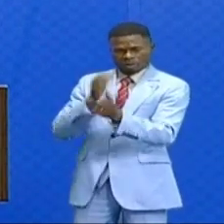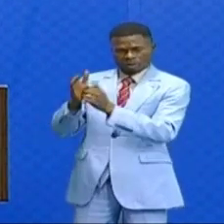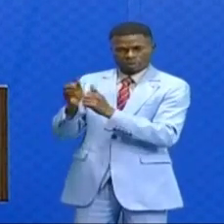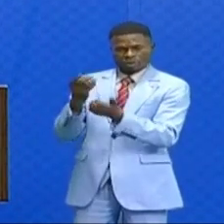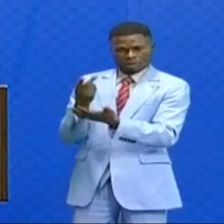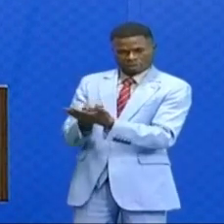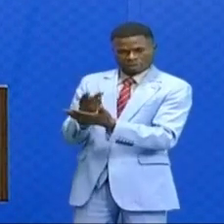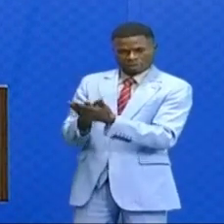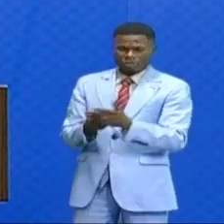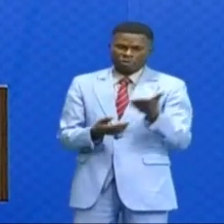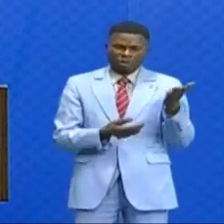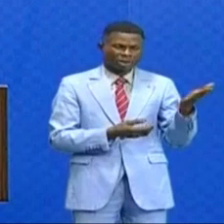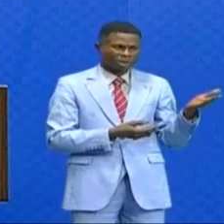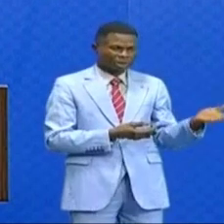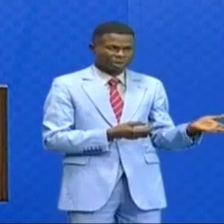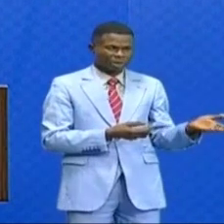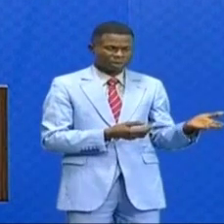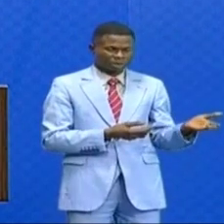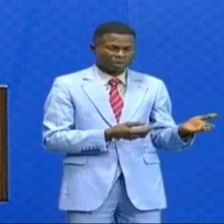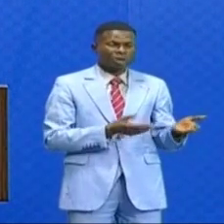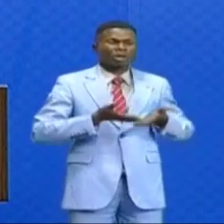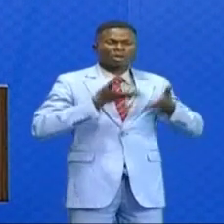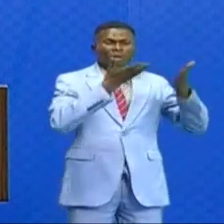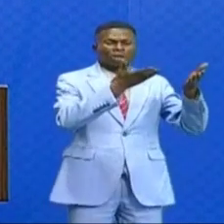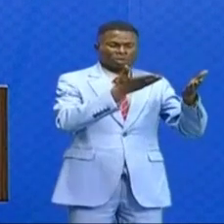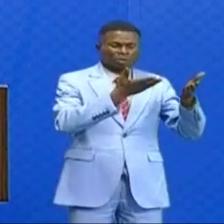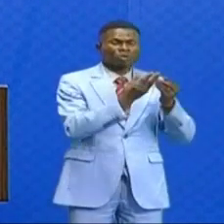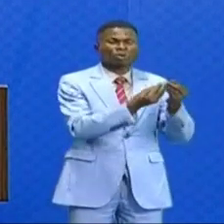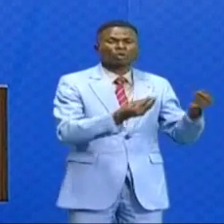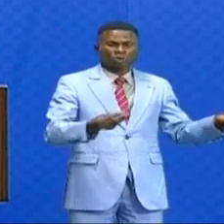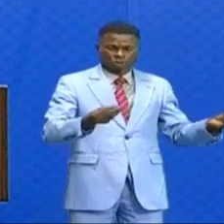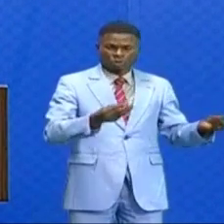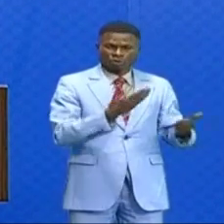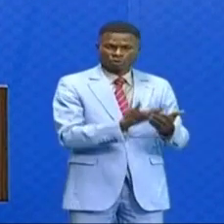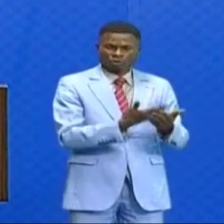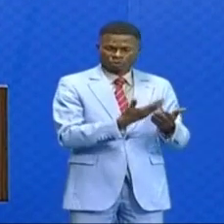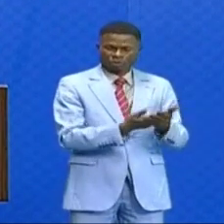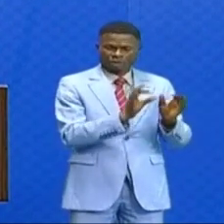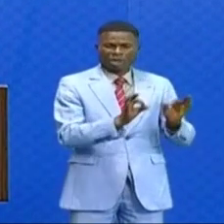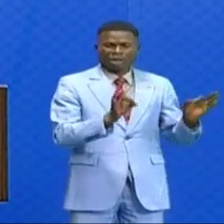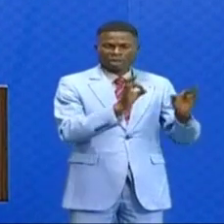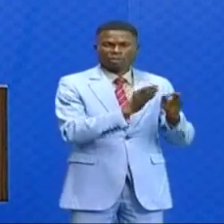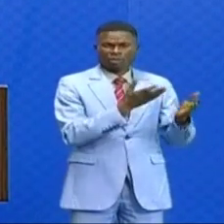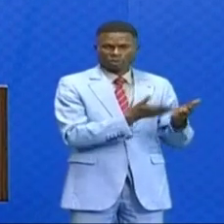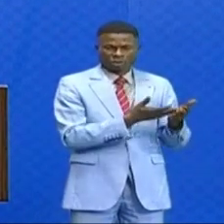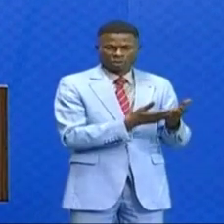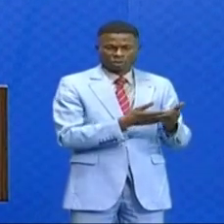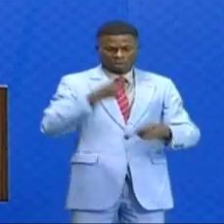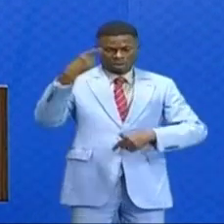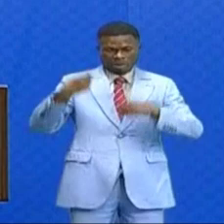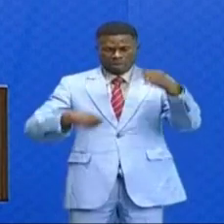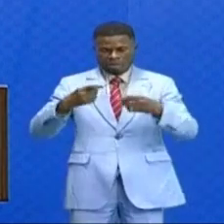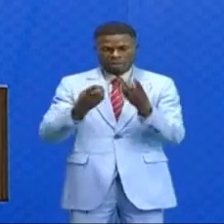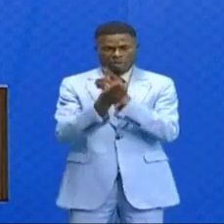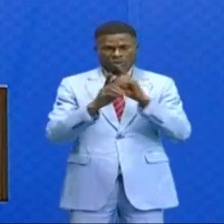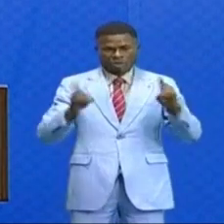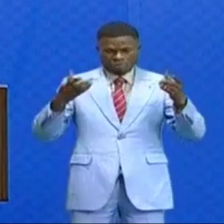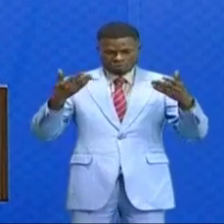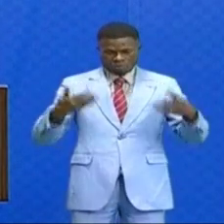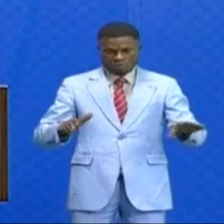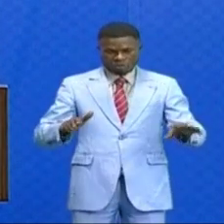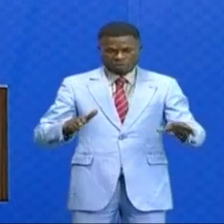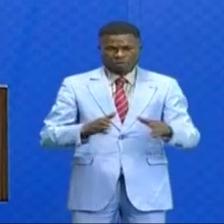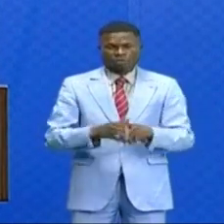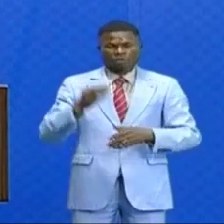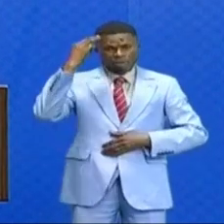sports et d'autre part de proposer les thérapeutiques les plus appropriées. Après débat et délibération,